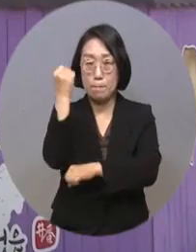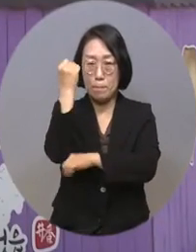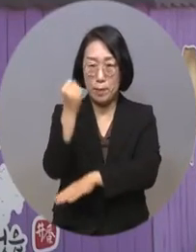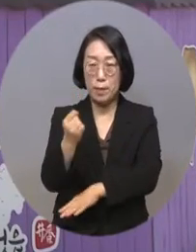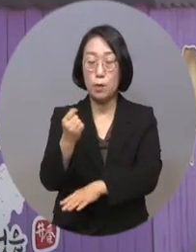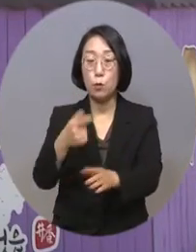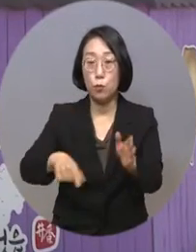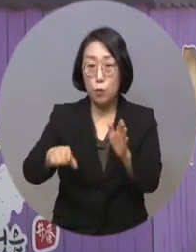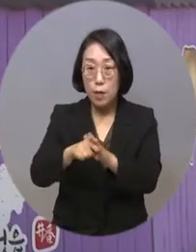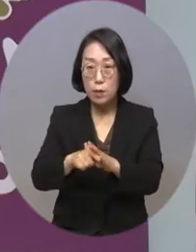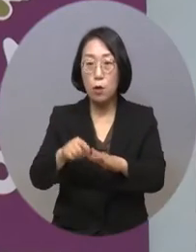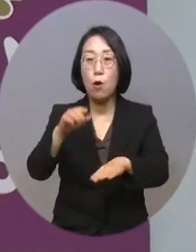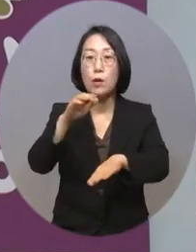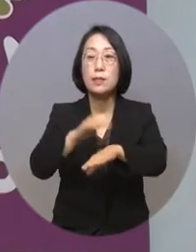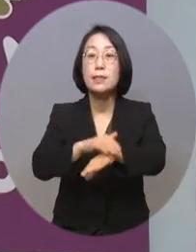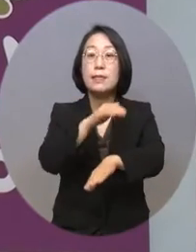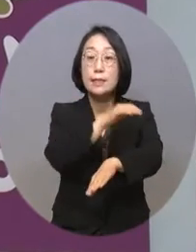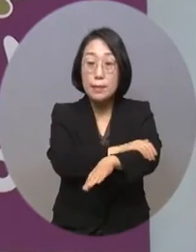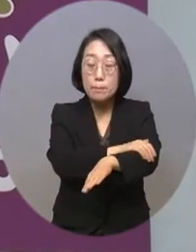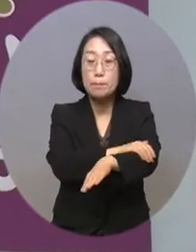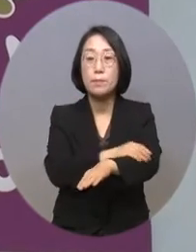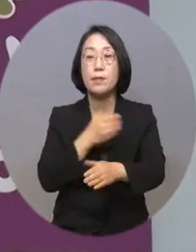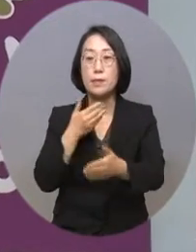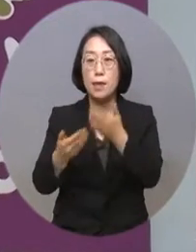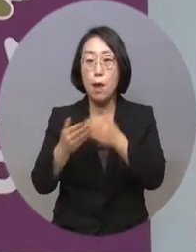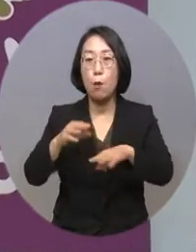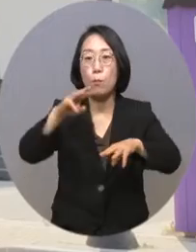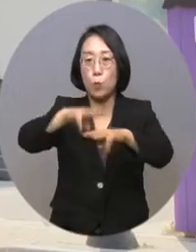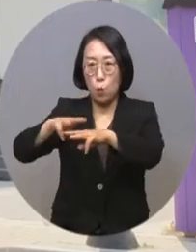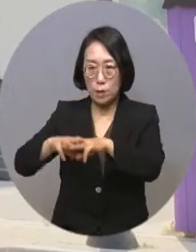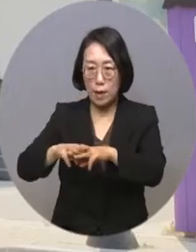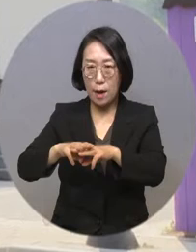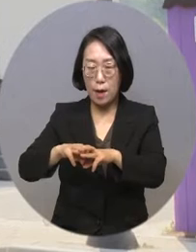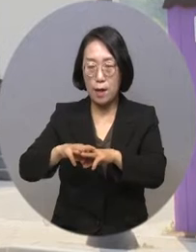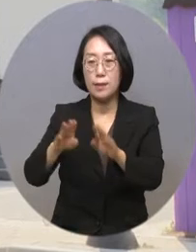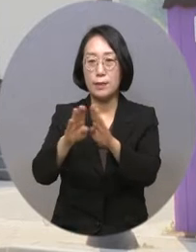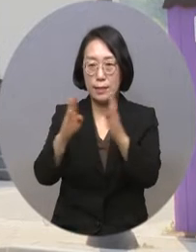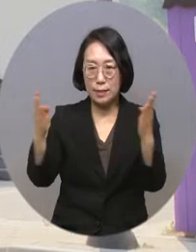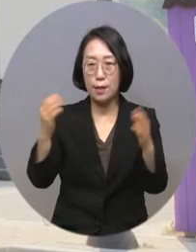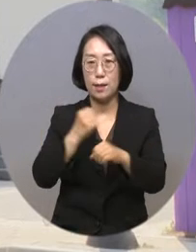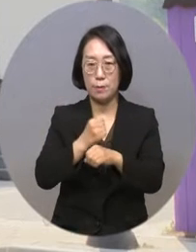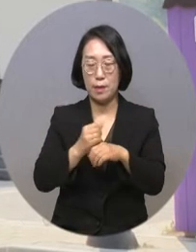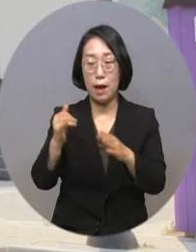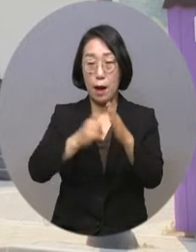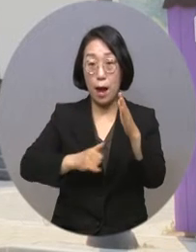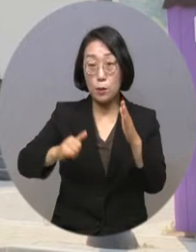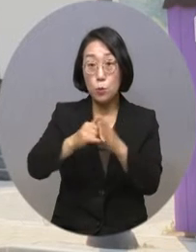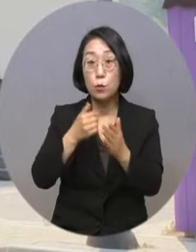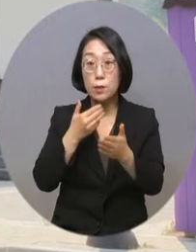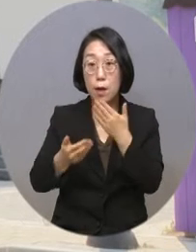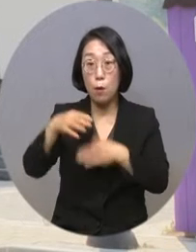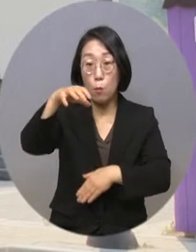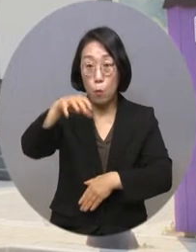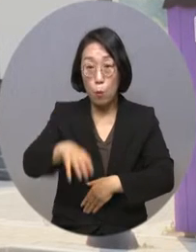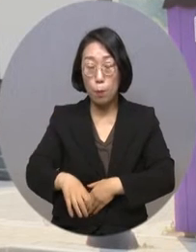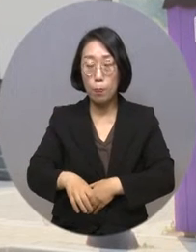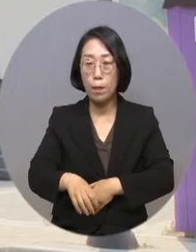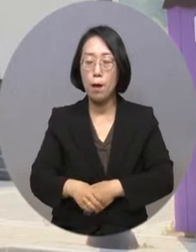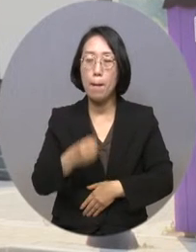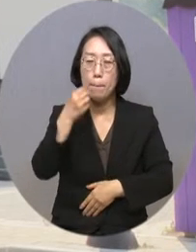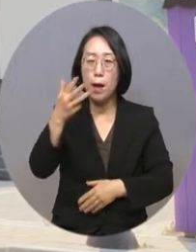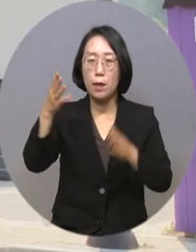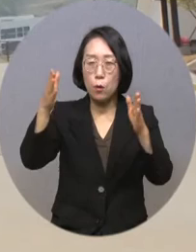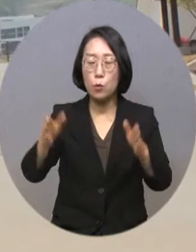체제형 가족실습농장을 열어 본격 운영을 시작합니다. 체제형 가족실습농장은 도시민들에게